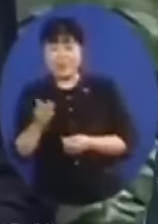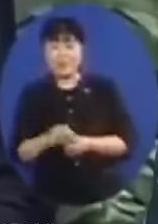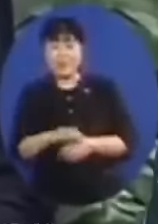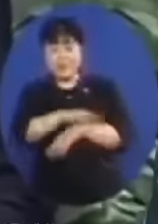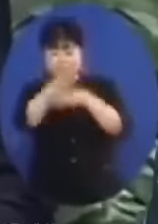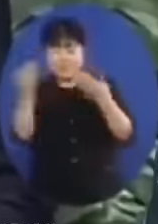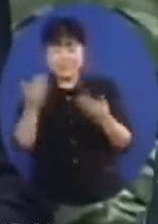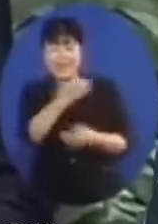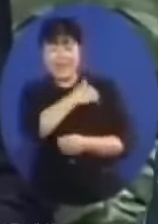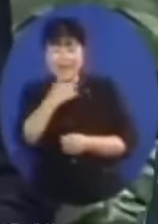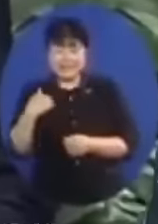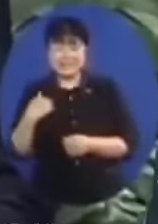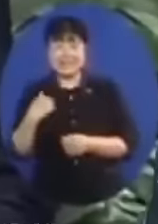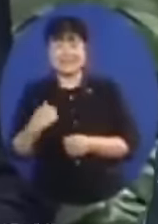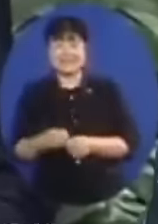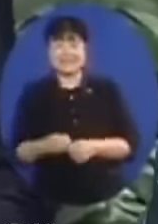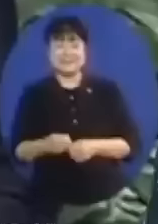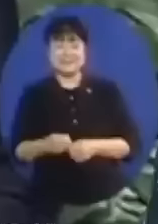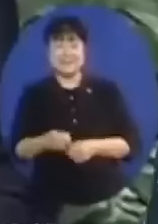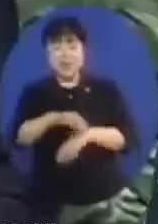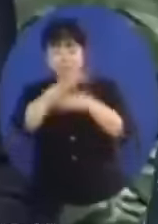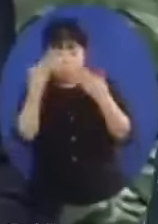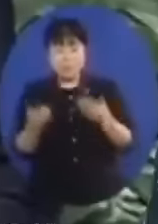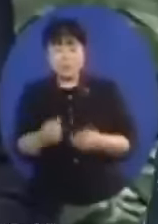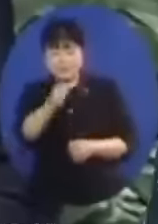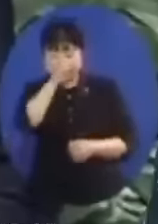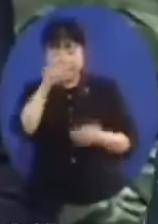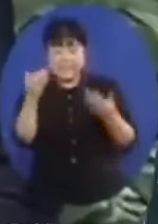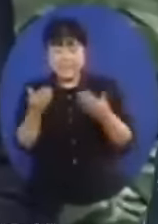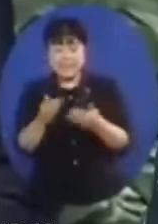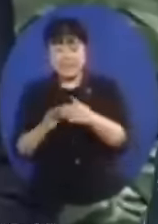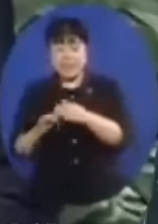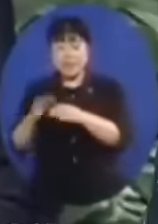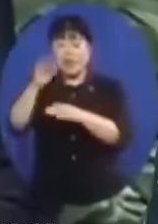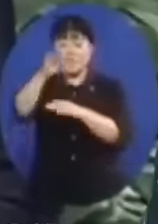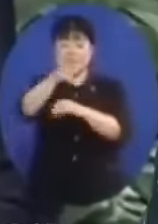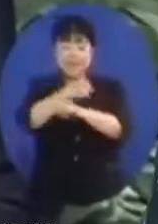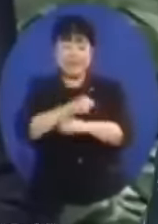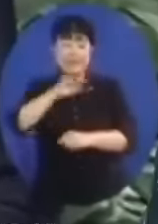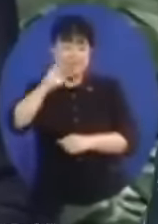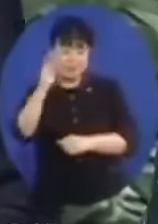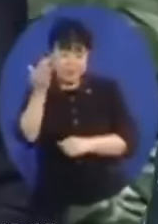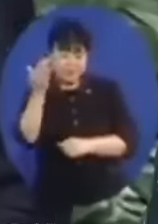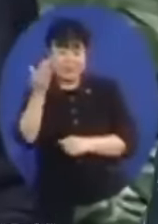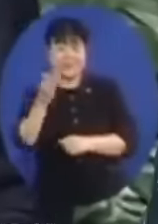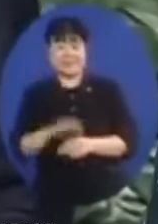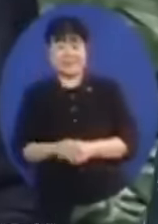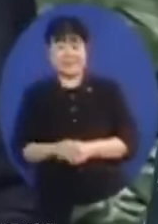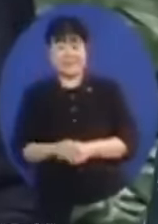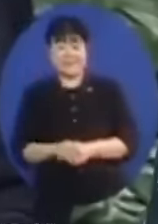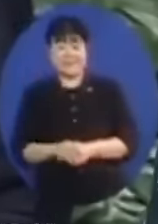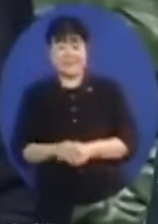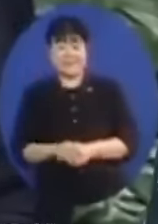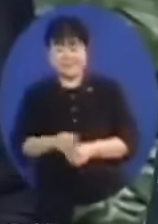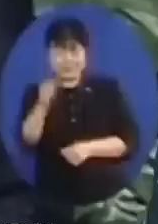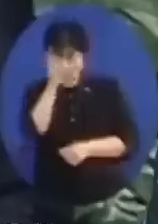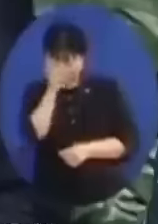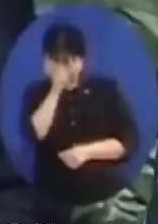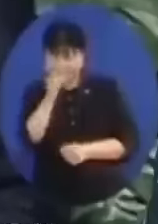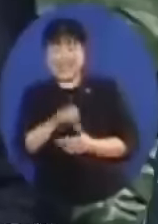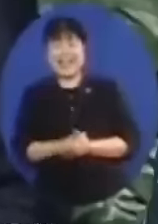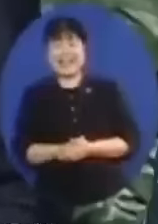일에 항상 모든 것이 능력하여 모든 착한 일을 넘치게 할 수 있게 된 것이니 얼마나